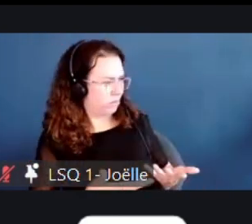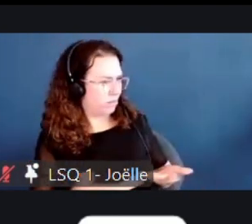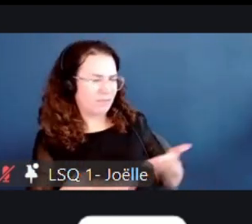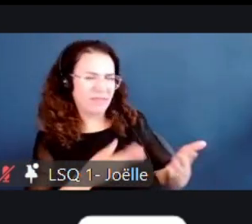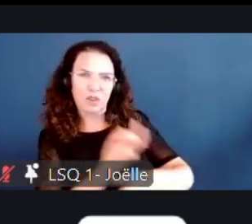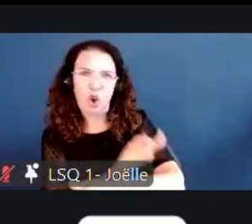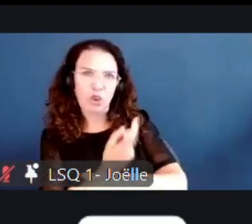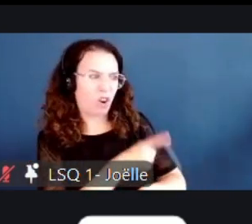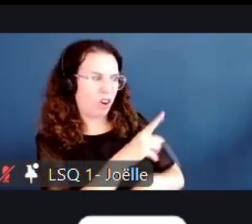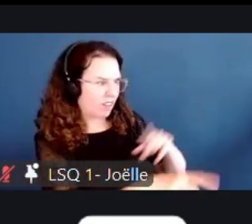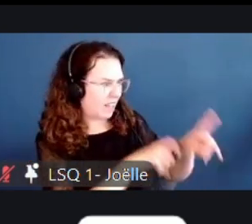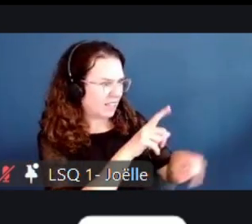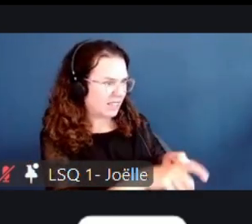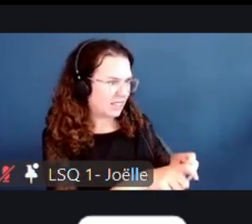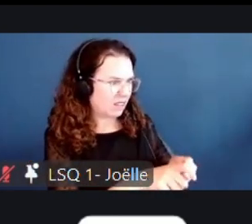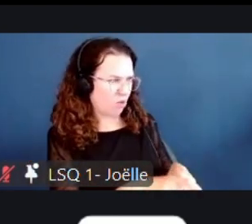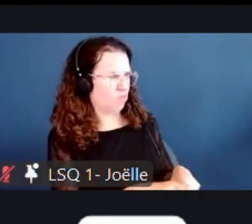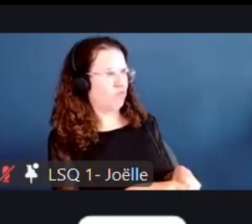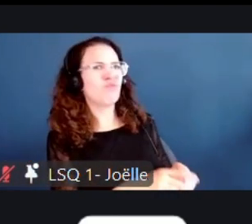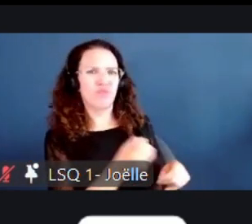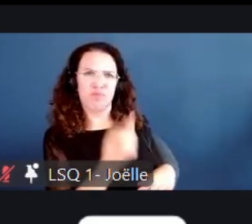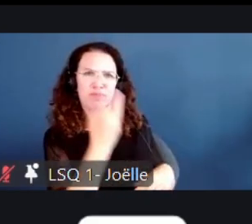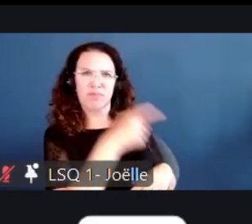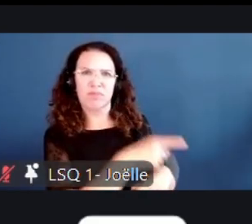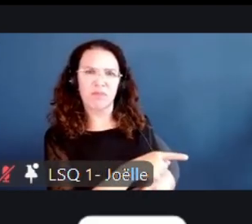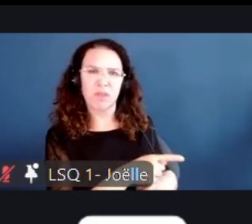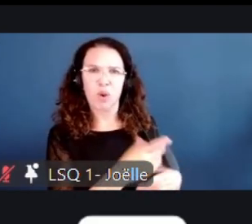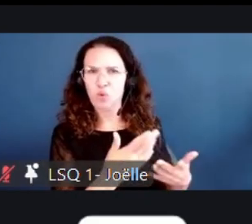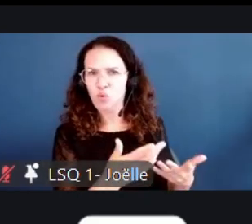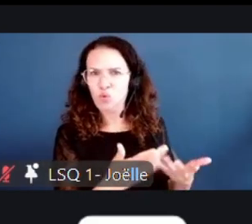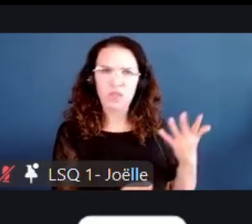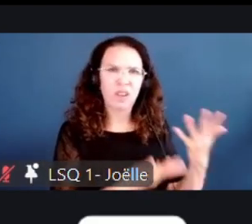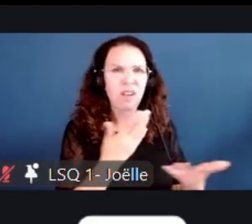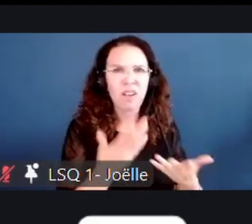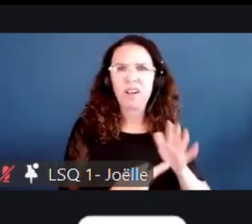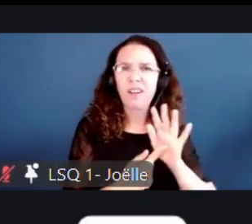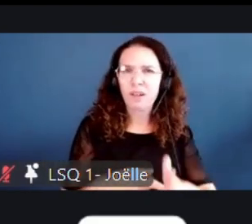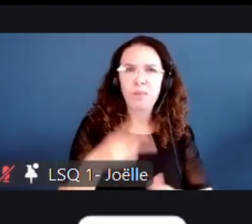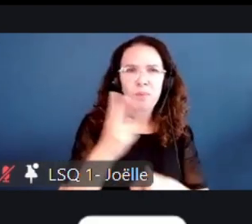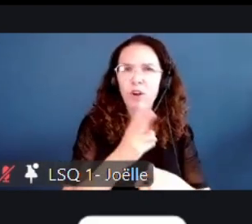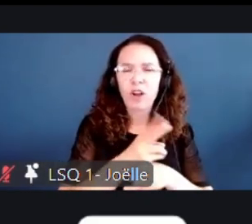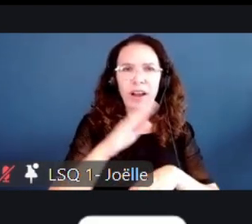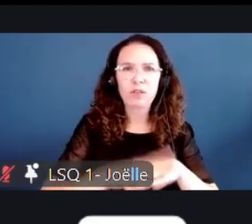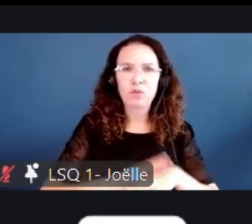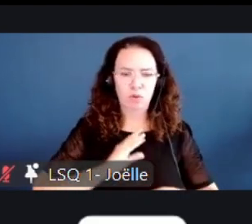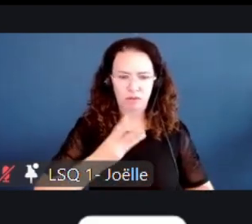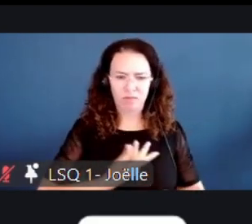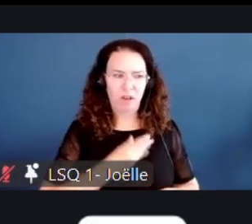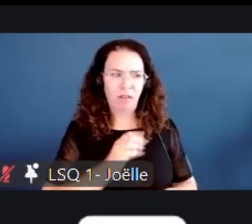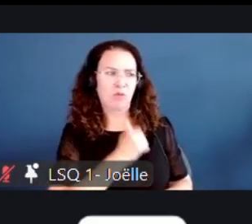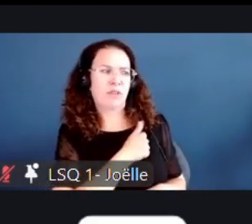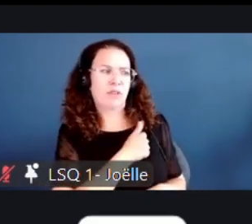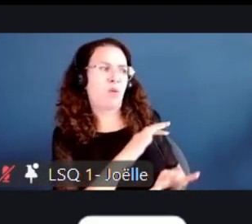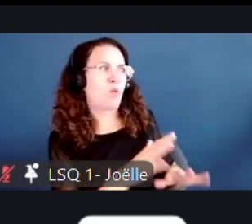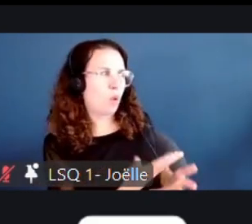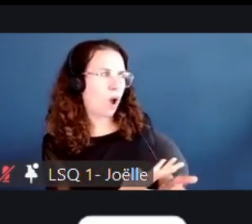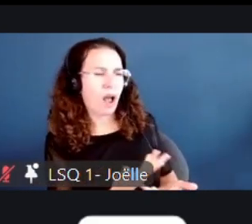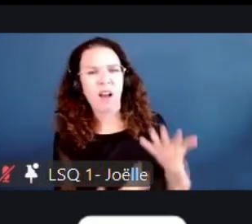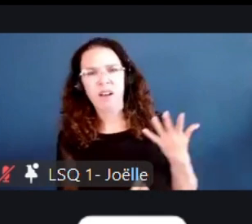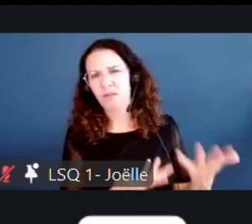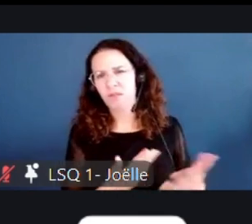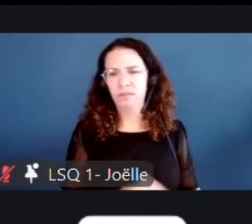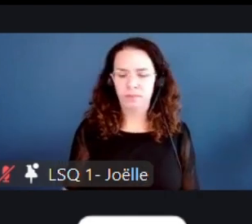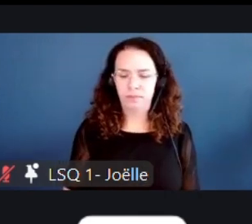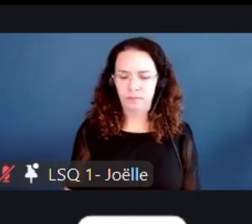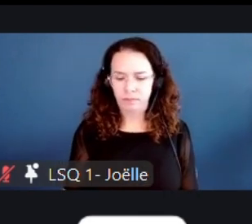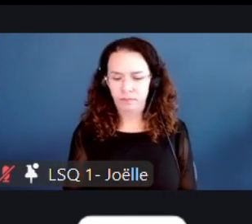prestataire va poser des questions intrusives ou mettre beaucoup d'attention, par exemple, sur la transitude ou l'intersexuation de la personne